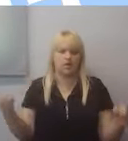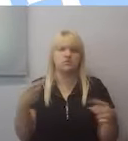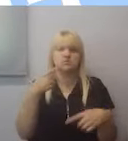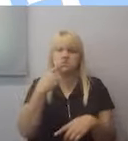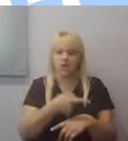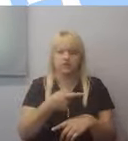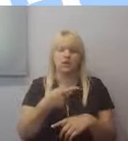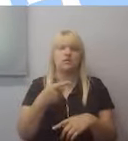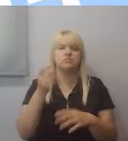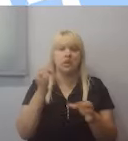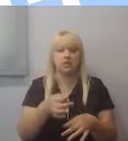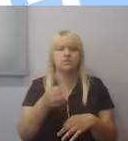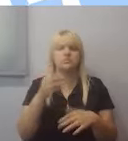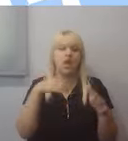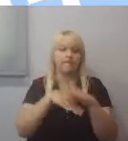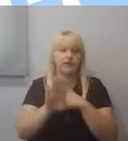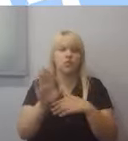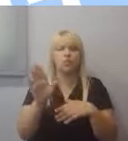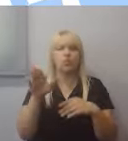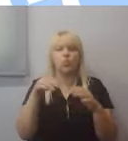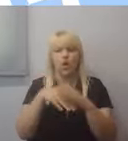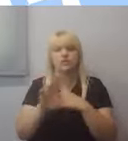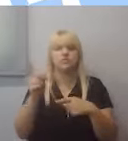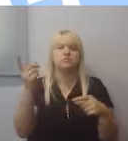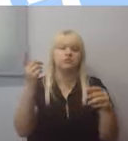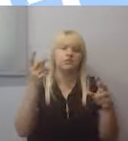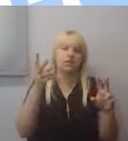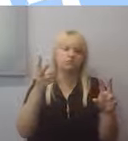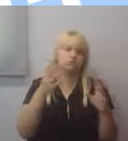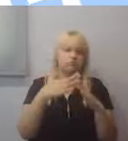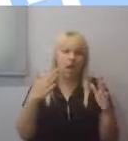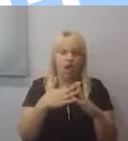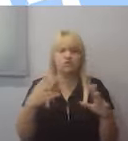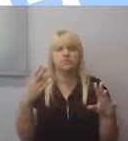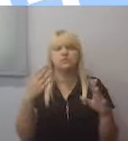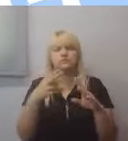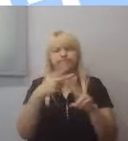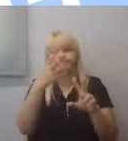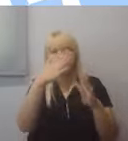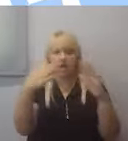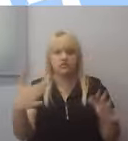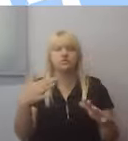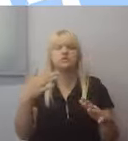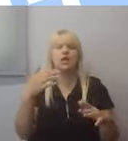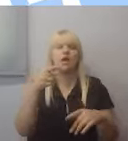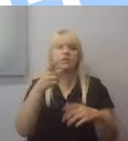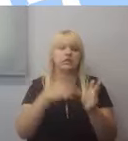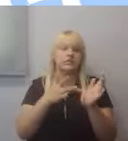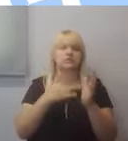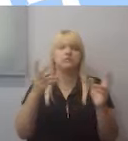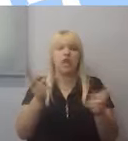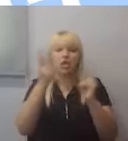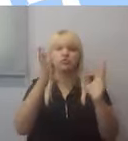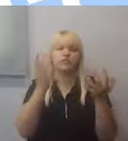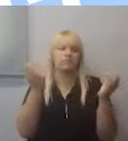nu evakuē no daudzdzīvokļu mājām pēc degšanas pēc kāda sprādziena pēc nepareizi ekspluatētas ēkas